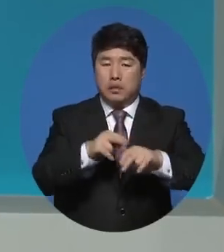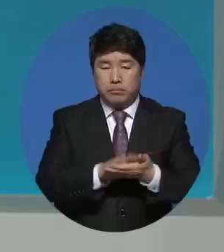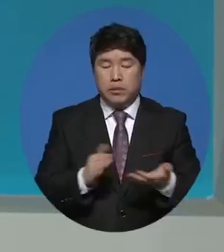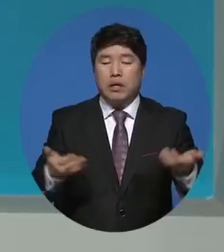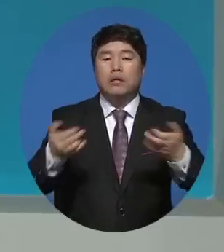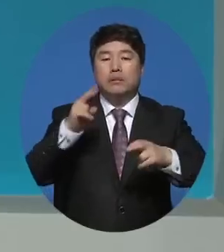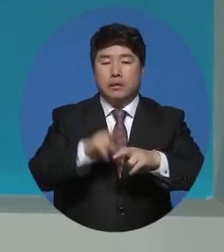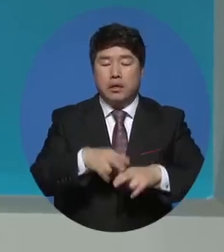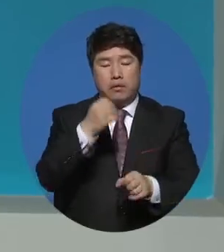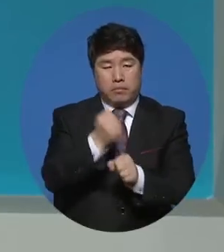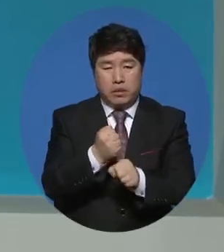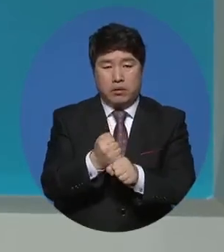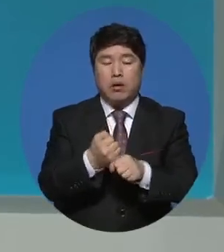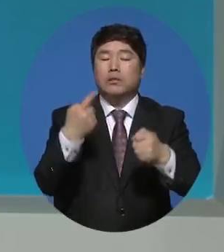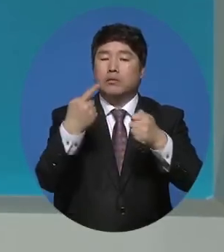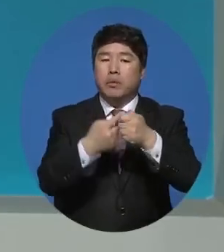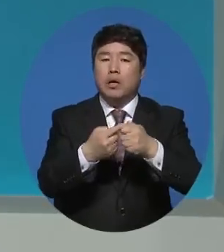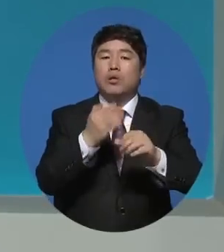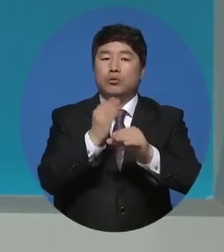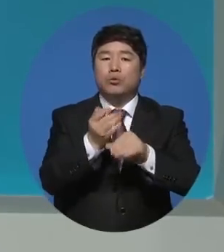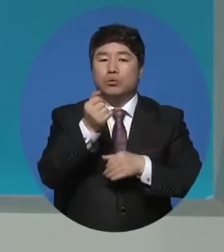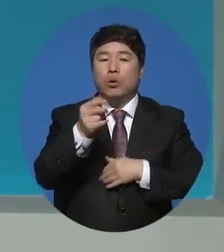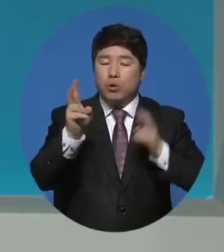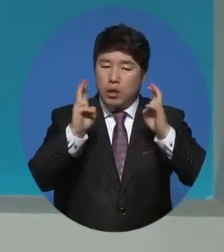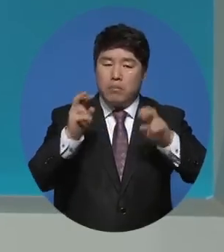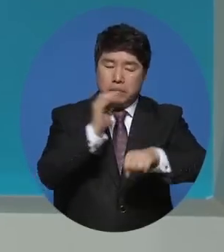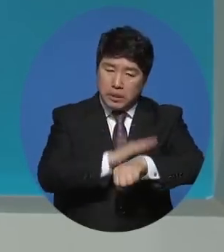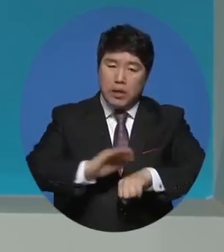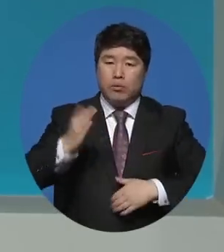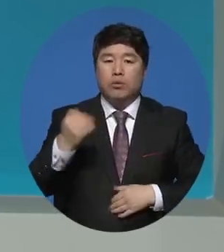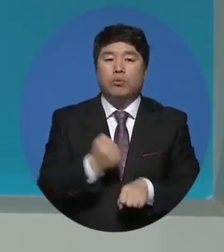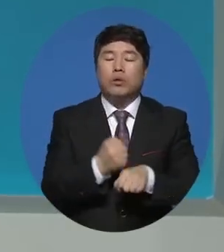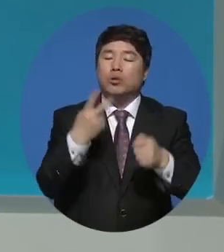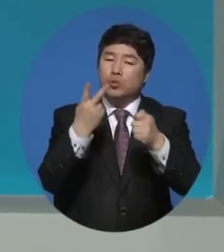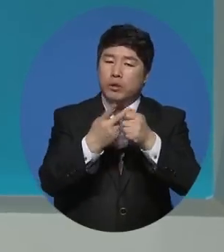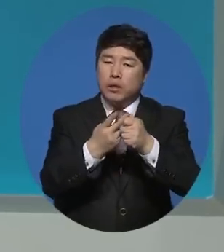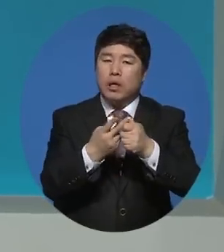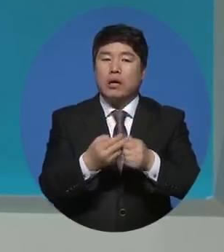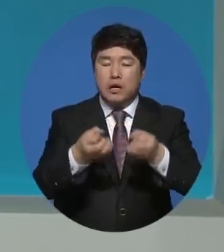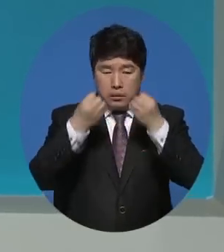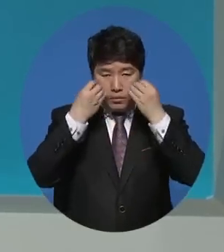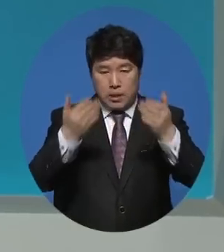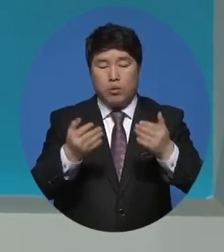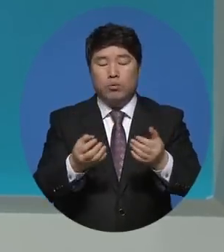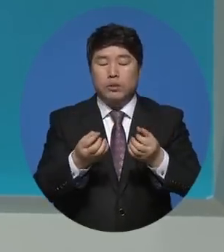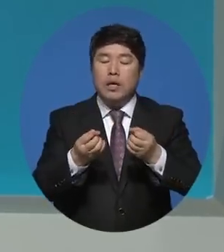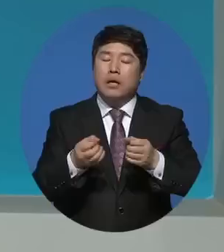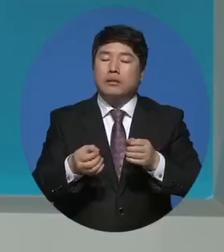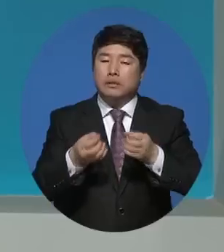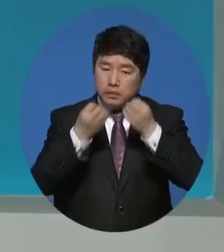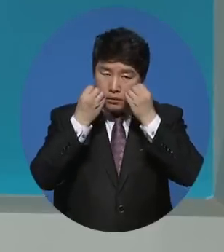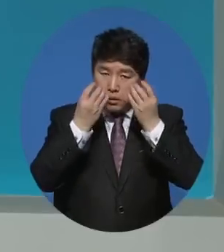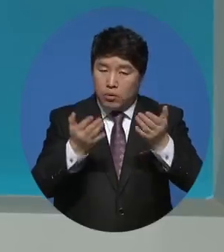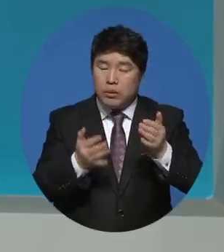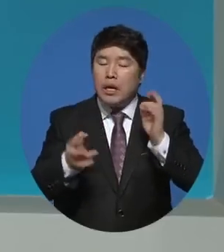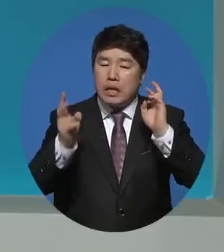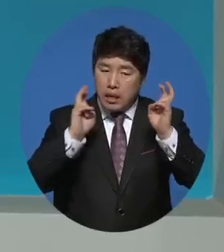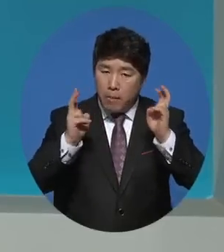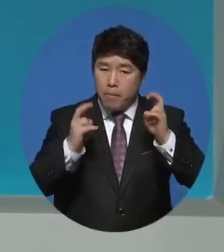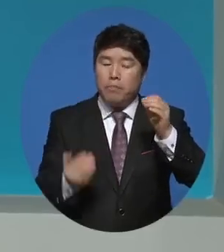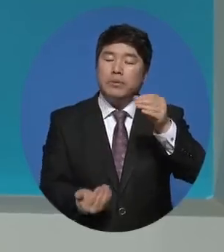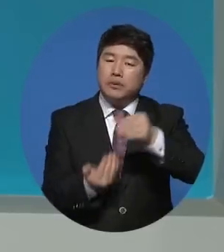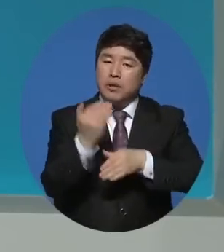만드는 것의 첫 번째는 중소 기업이 잘 되는 거고요 두 번째는 스타트업 새로운 신생 기업들이 생겨나야